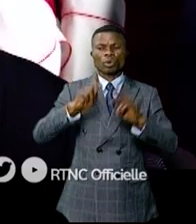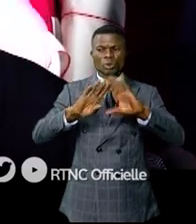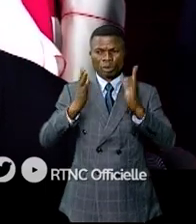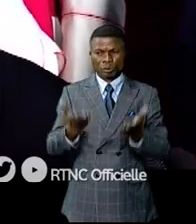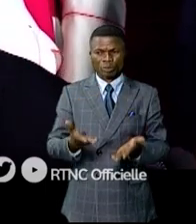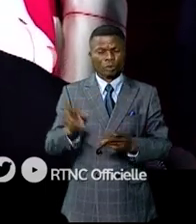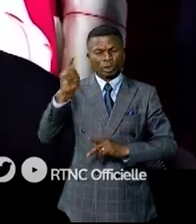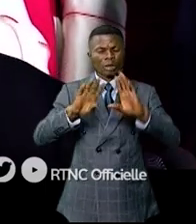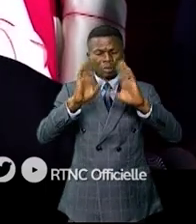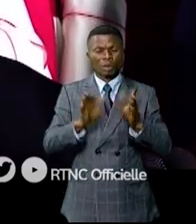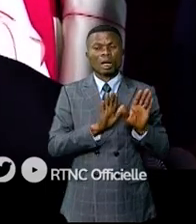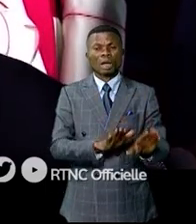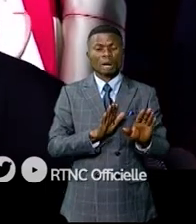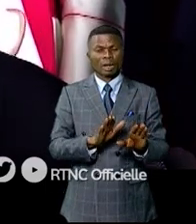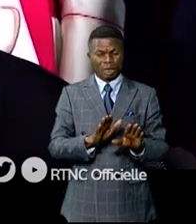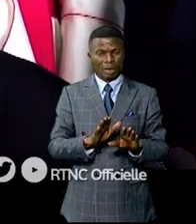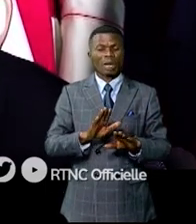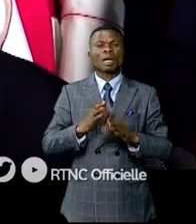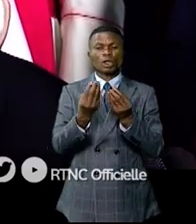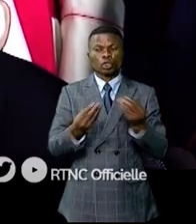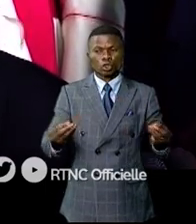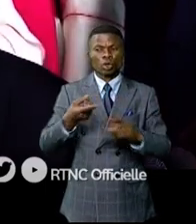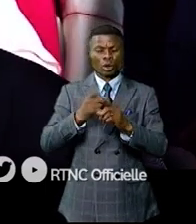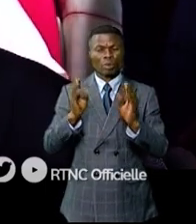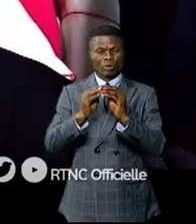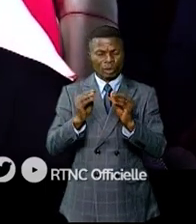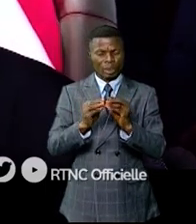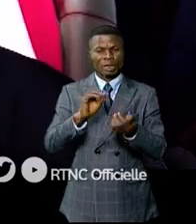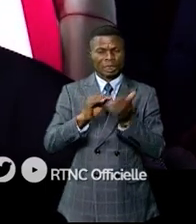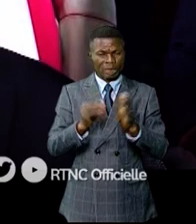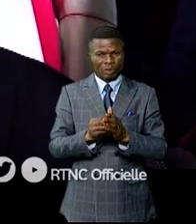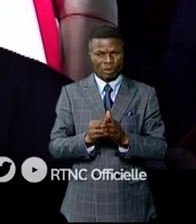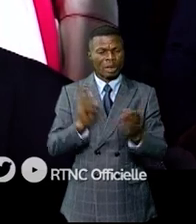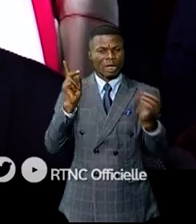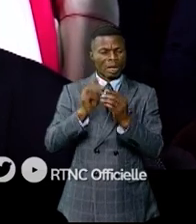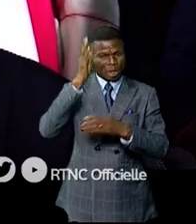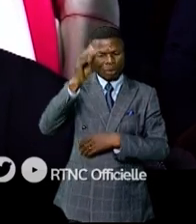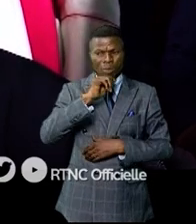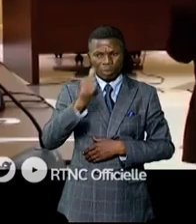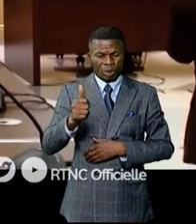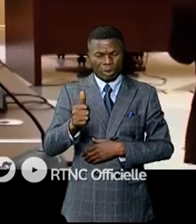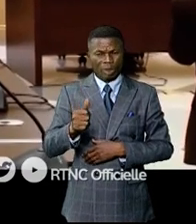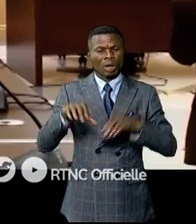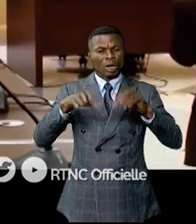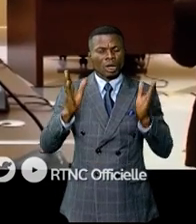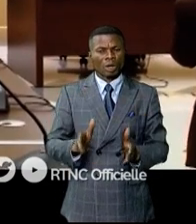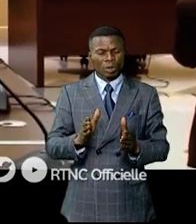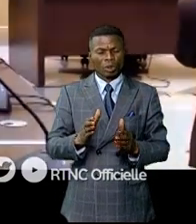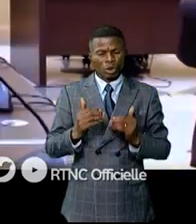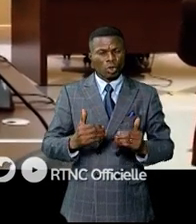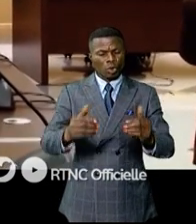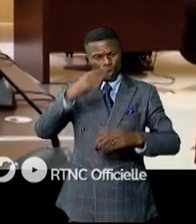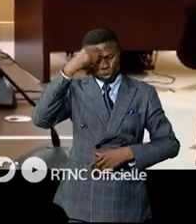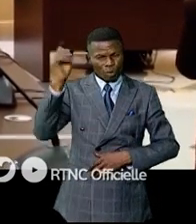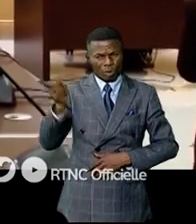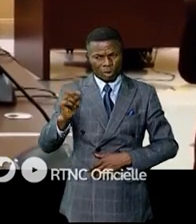La population attend beaucoup de ces consultations qui ne doivent pas être un énième rendez-vous à l'issue duquel les Congolais continueraient à